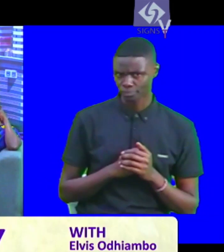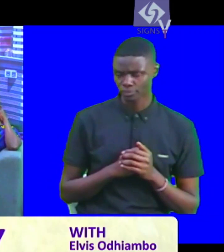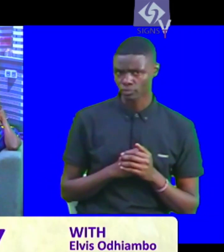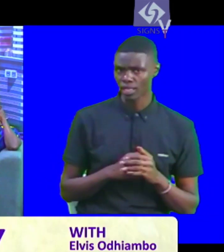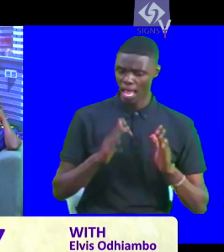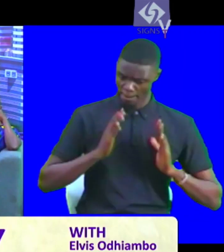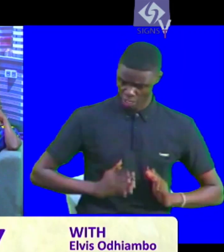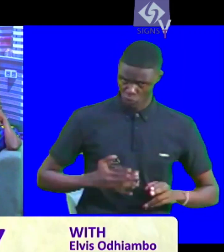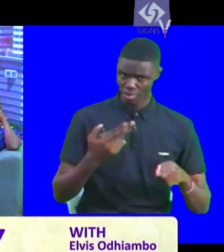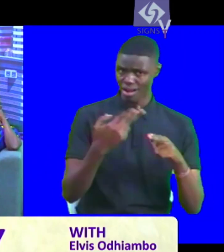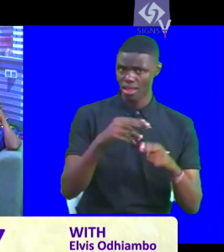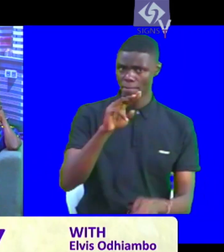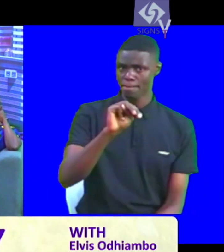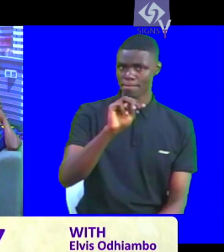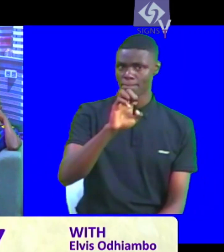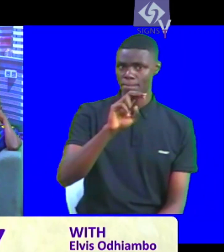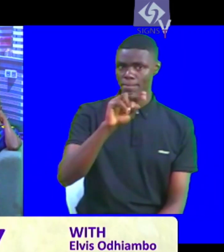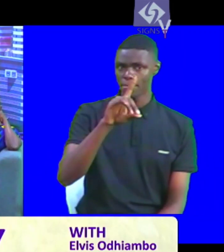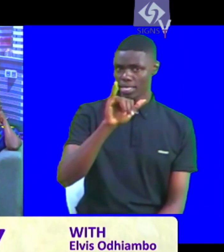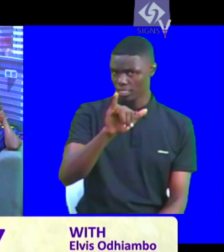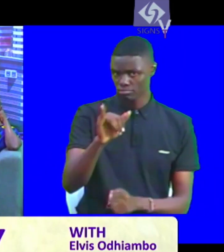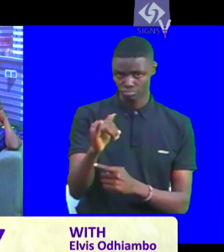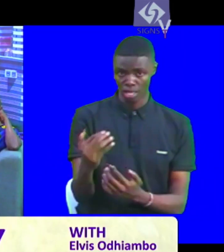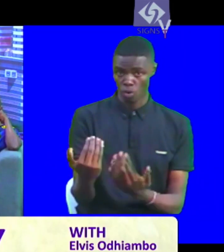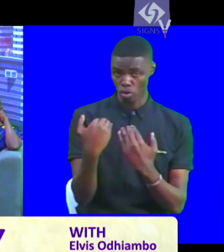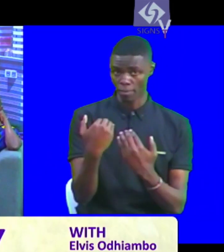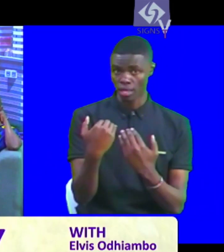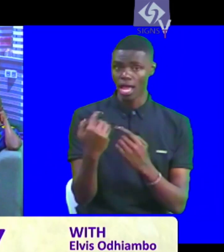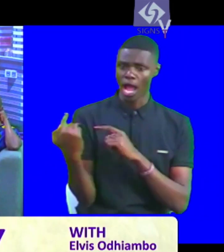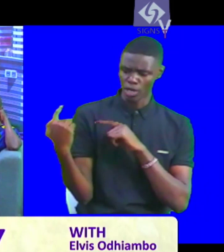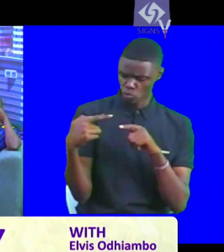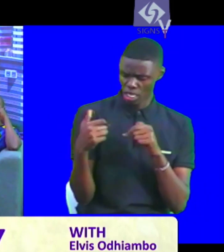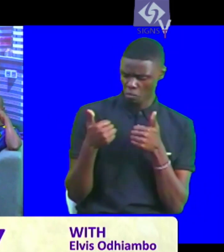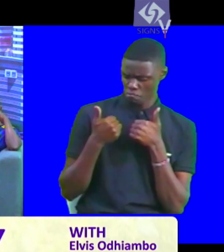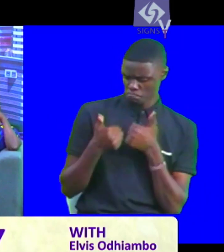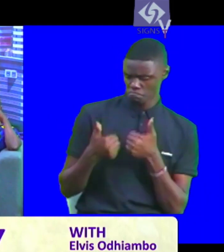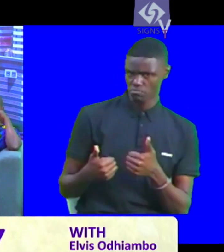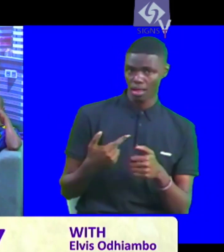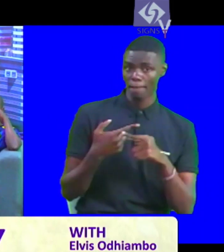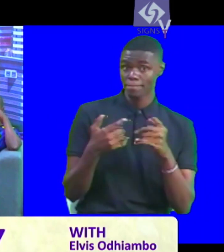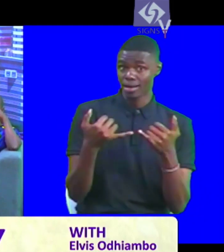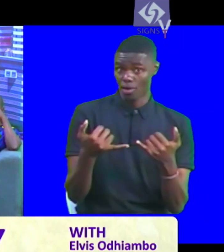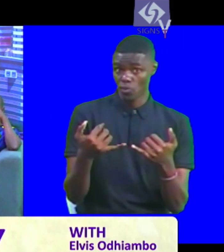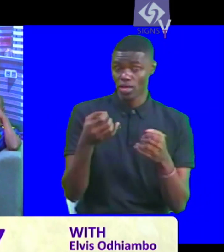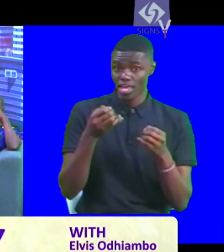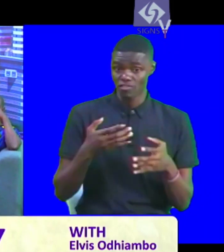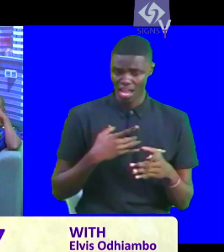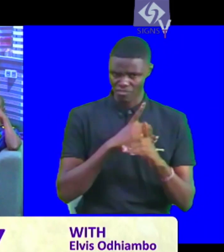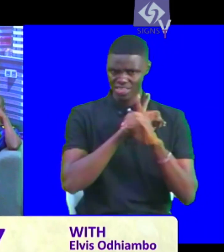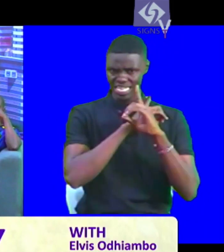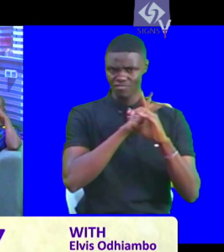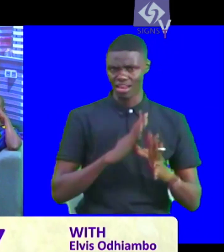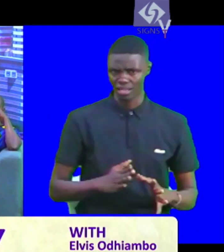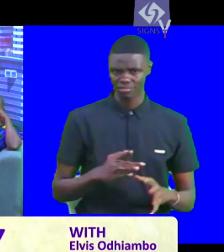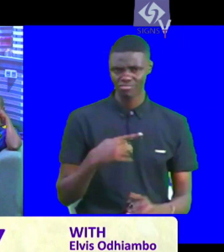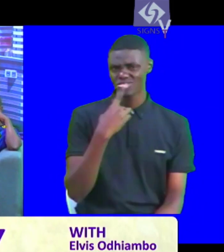ninaweza sema unajua mtu kama Mendy alikuja na alikuja akiwa mpoa. Yes. Lakini hawa sasa